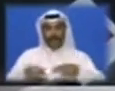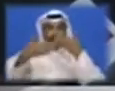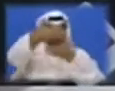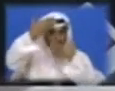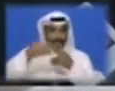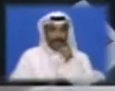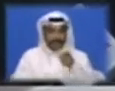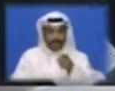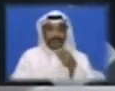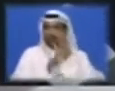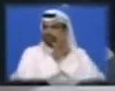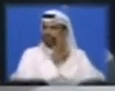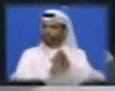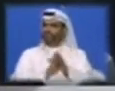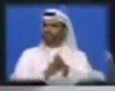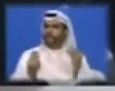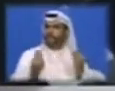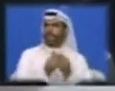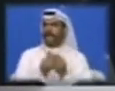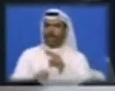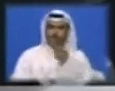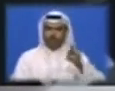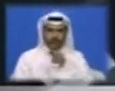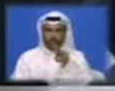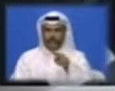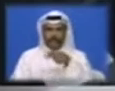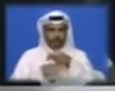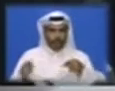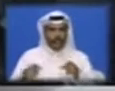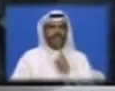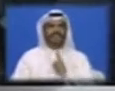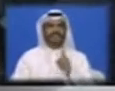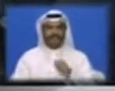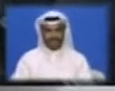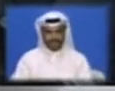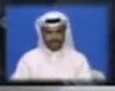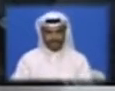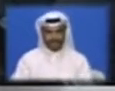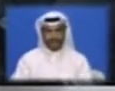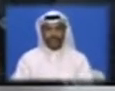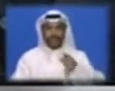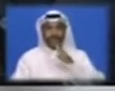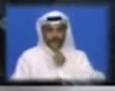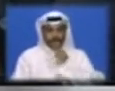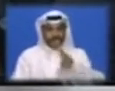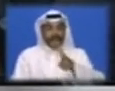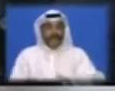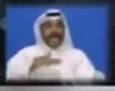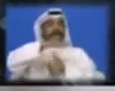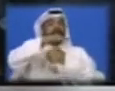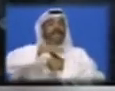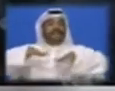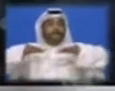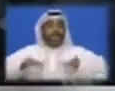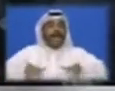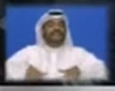والمغرب حليف استراتيجي وشقيق للكويت. من جهته أكد رئيس مجلس النواب المغربي